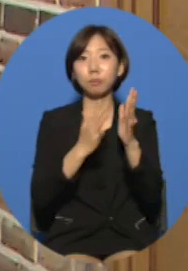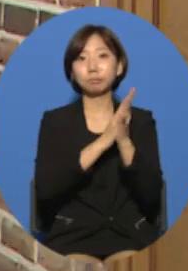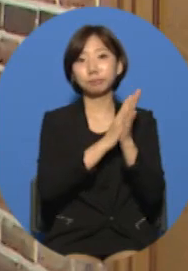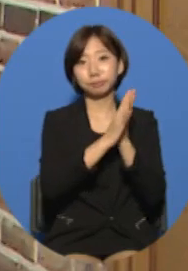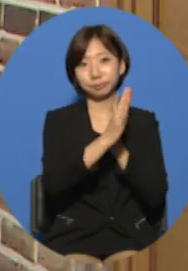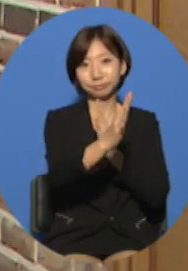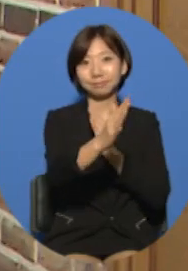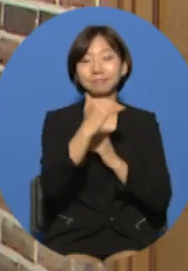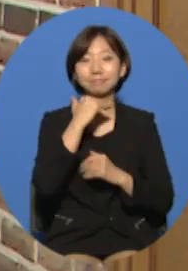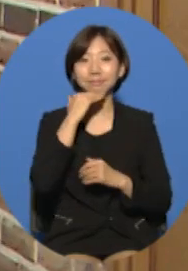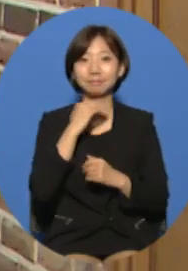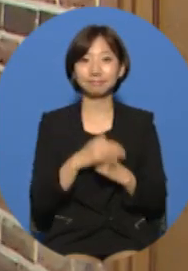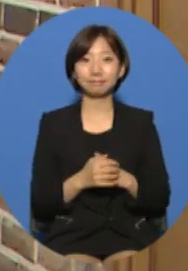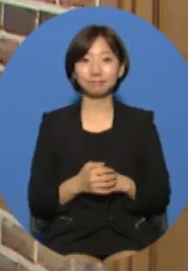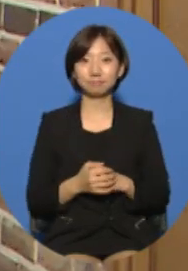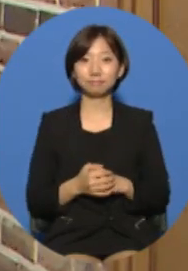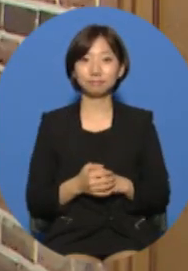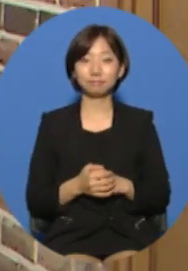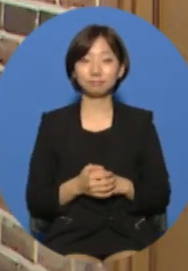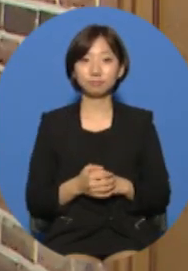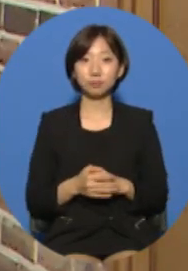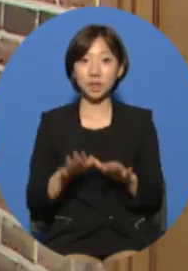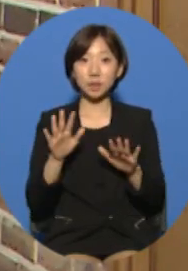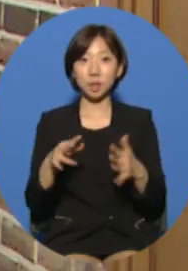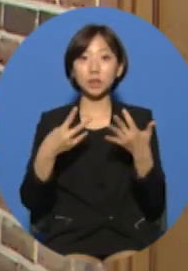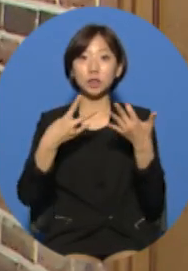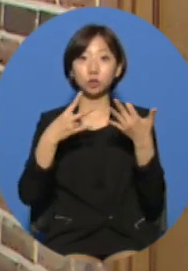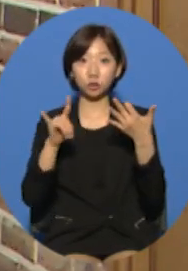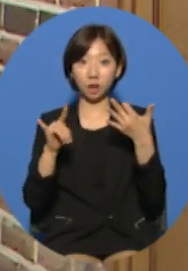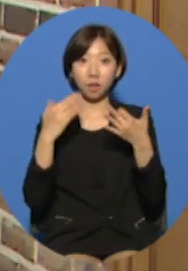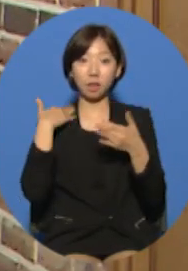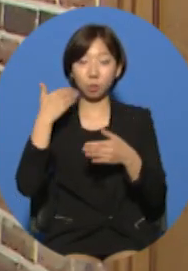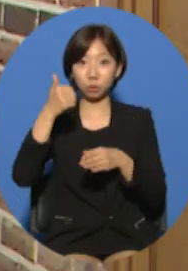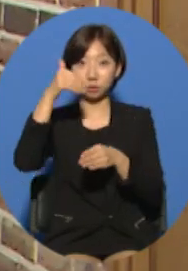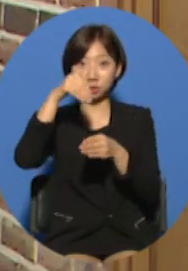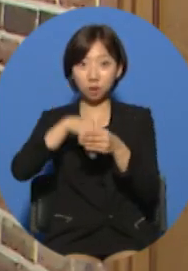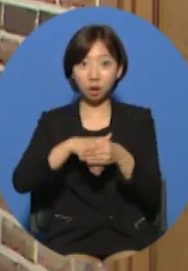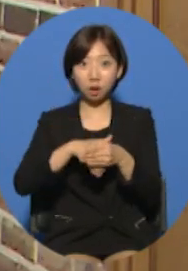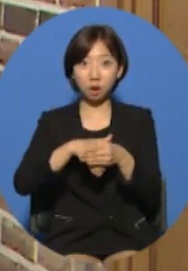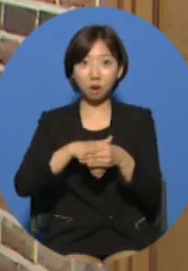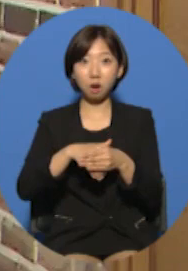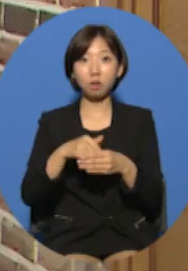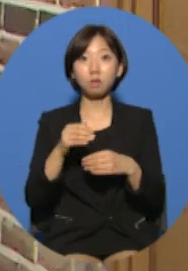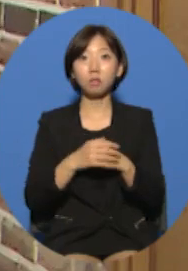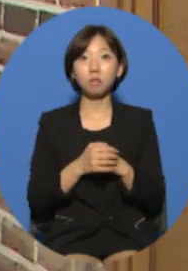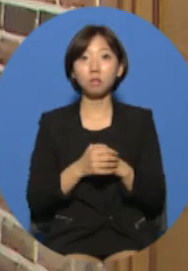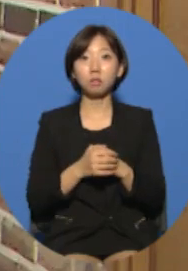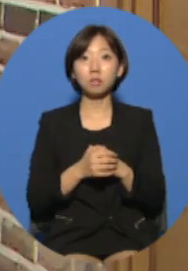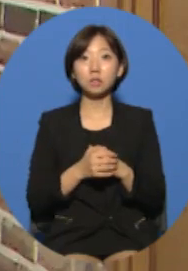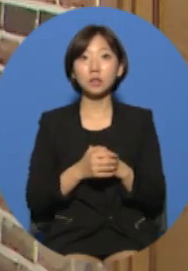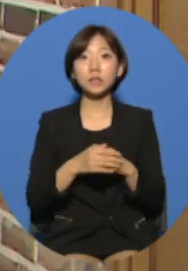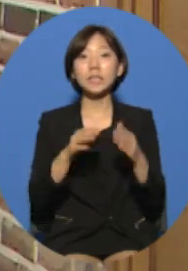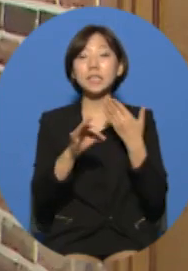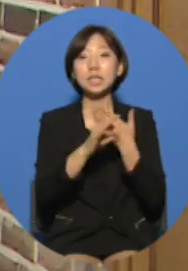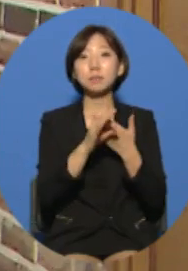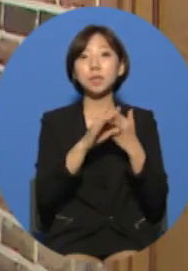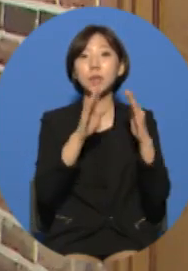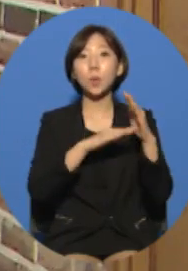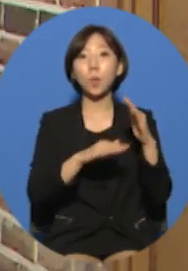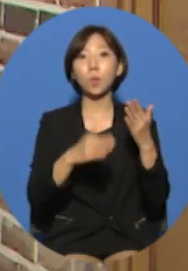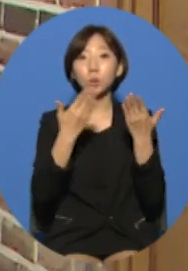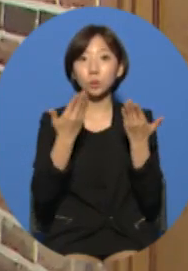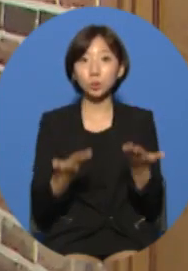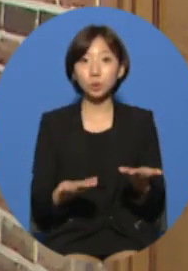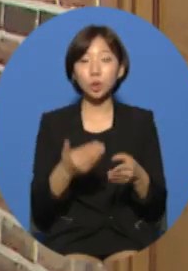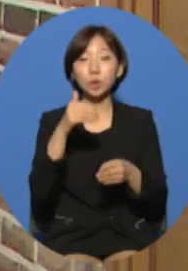하는 모습이었습니다. 자, 이번 제19대 대통령 선거는 궐리에 의한 선거이기 때문에 임시 공휴일 투표할 수